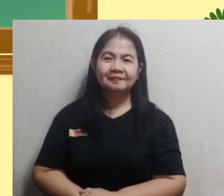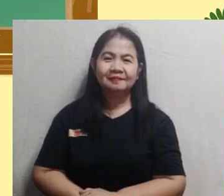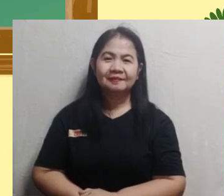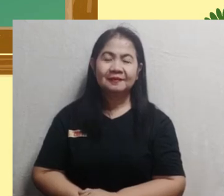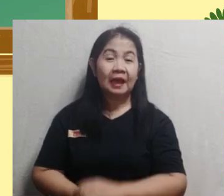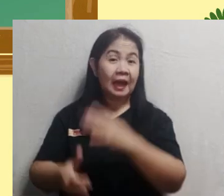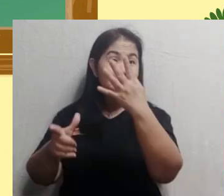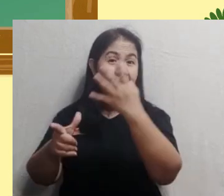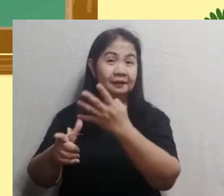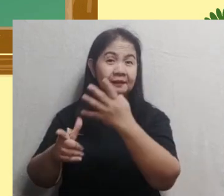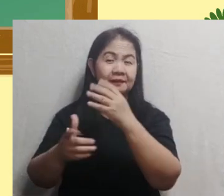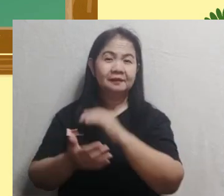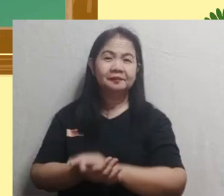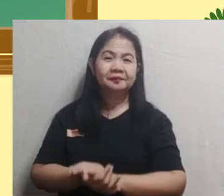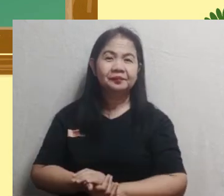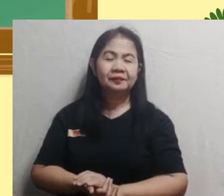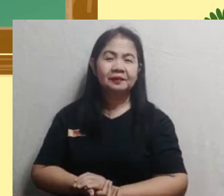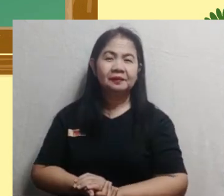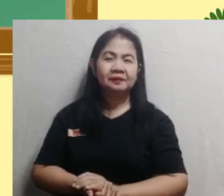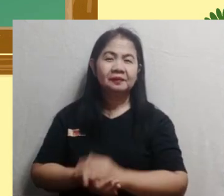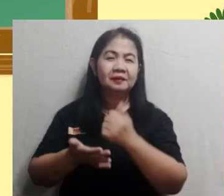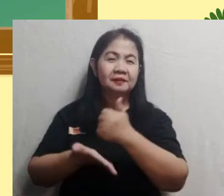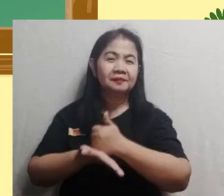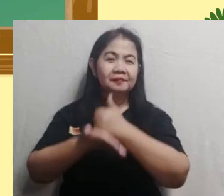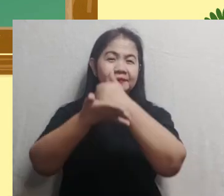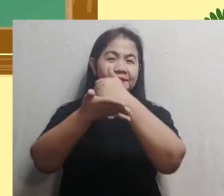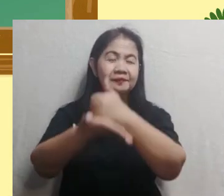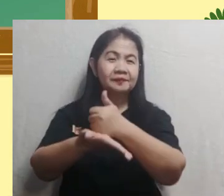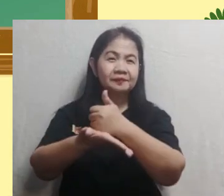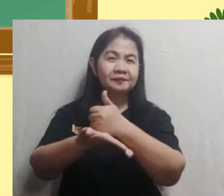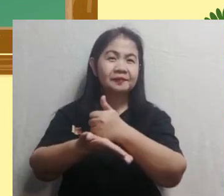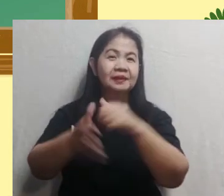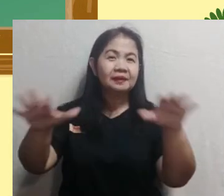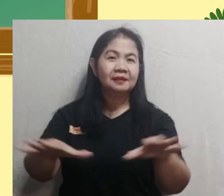Ikaapat, pagtulong sa mga gawaing bahay.